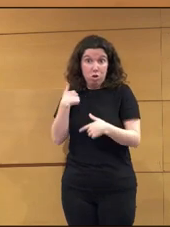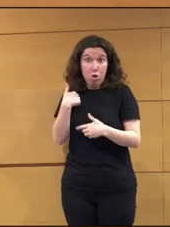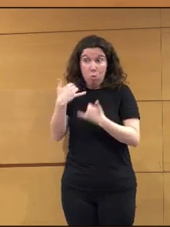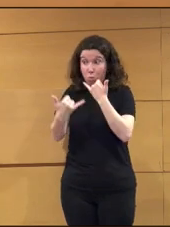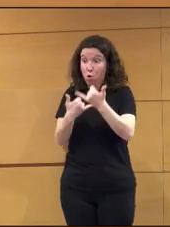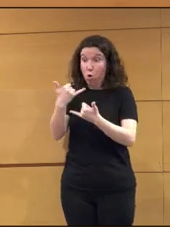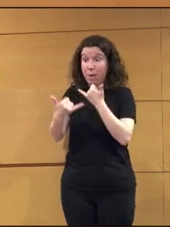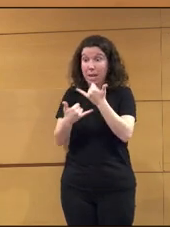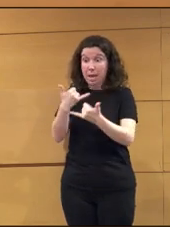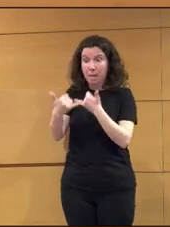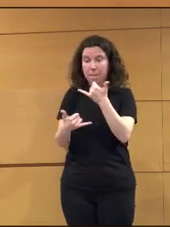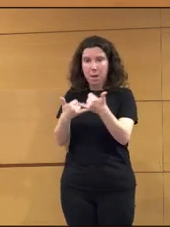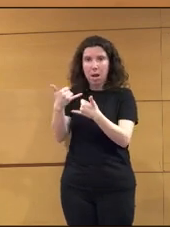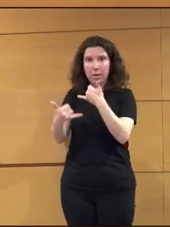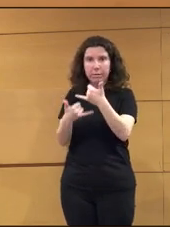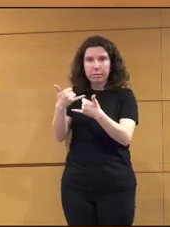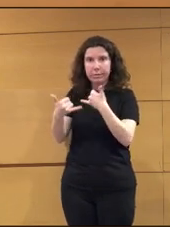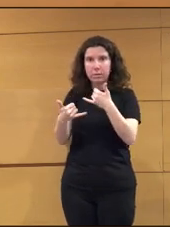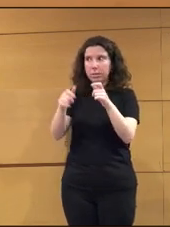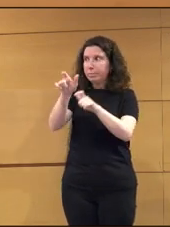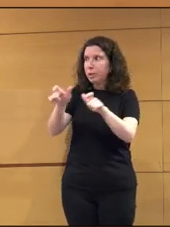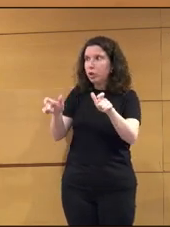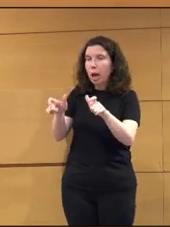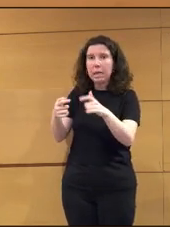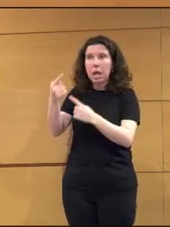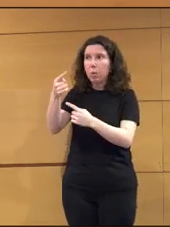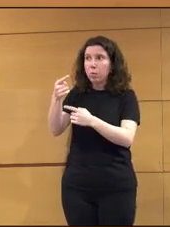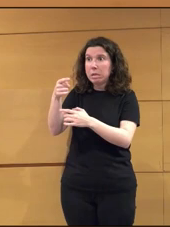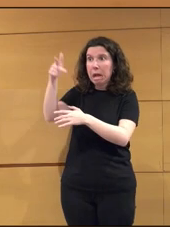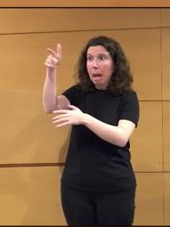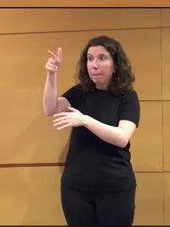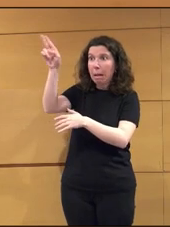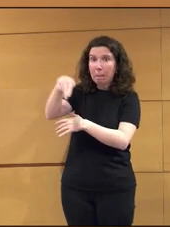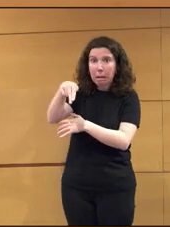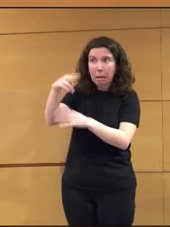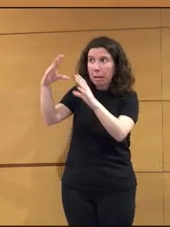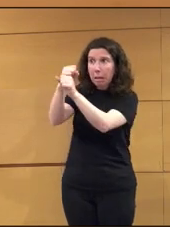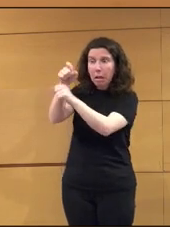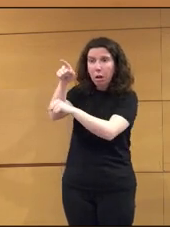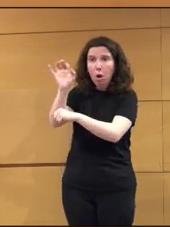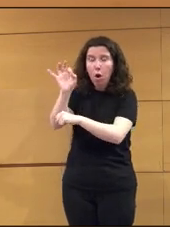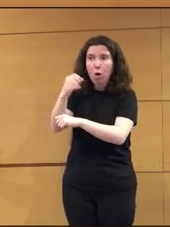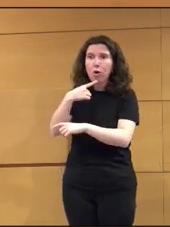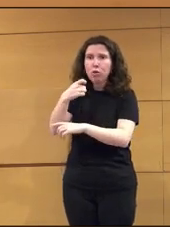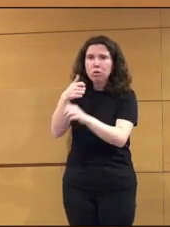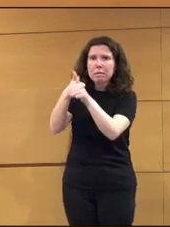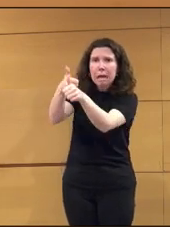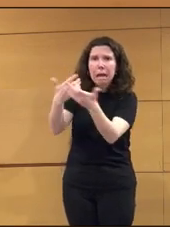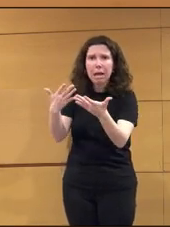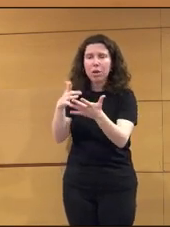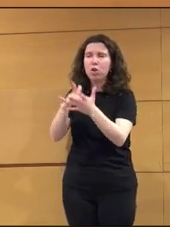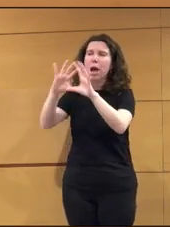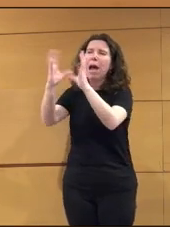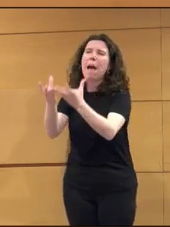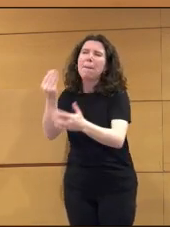poder arribar a certa gent que potser doncs, no es fica ni la càmera, que em costa poder seguir fins i tot a la gent. Quan... Llavors, abans d'arribar al